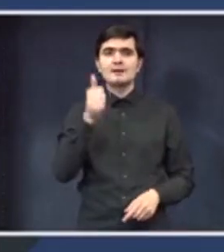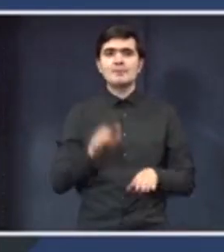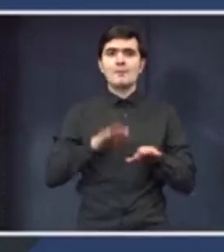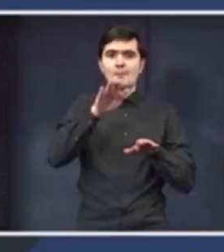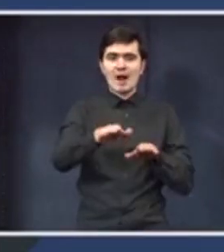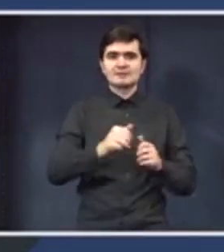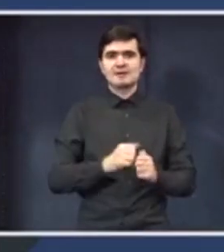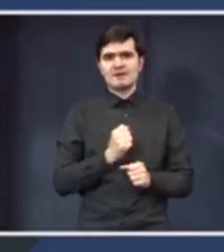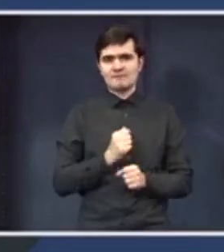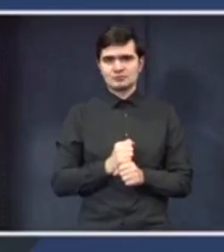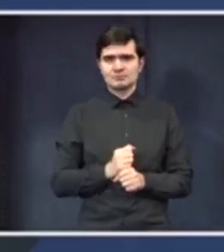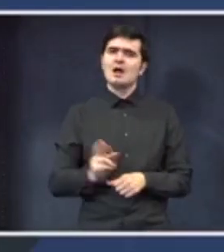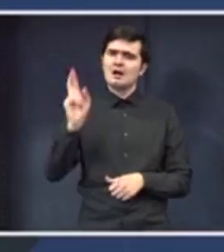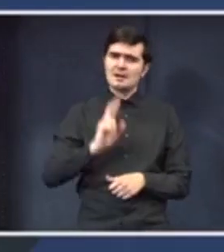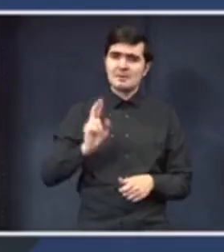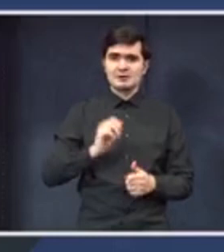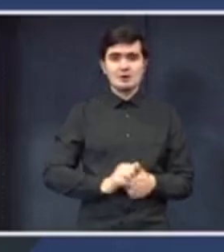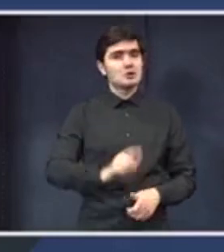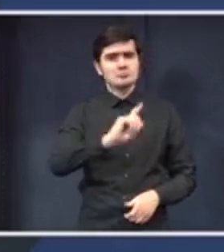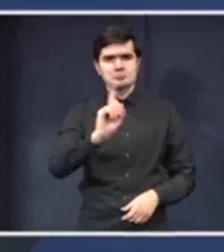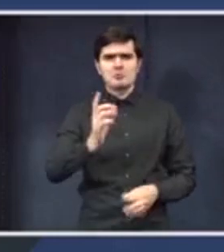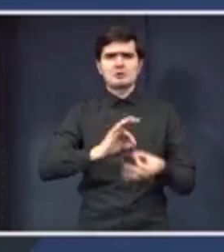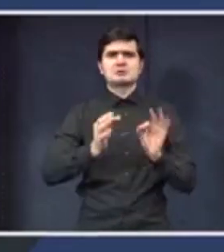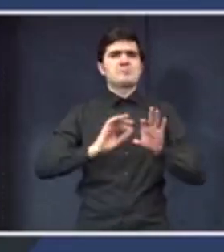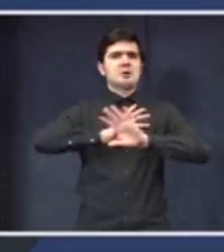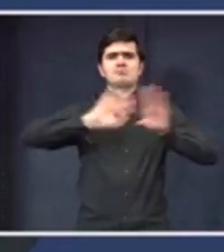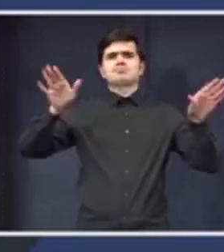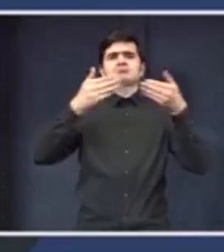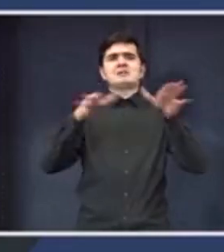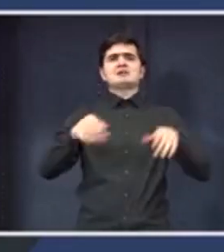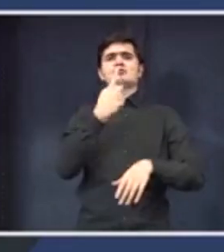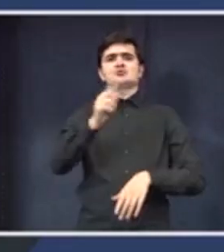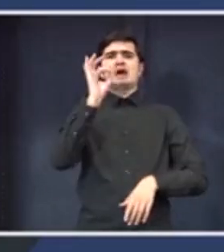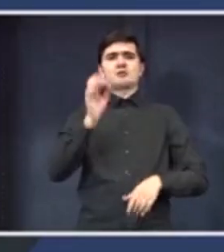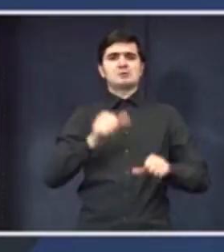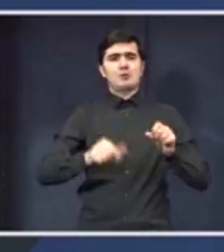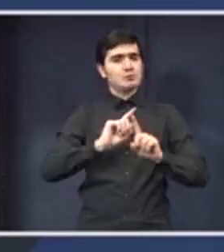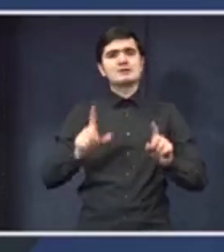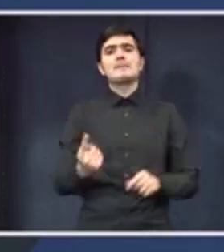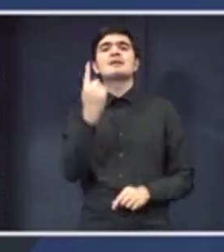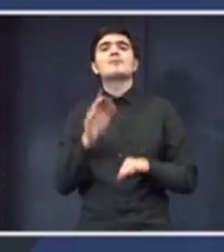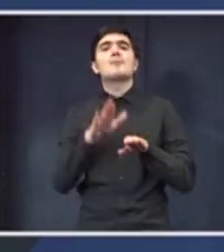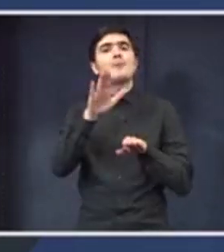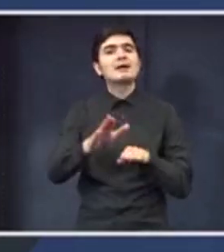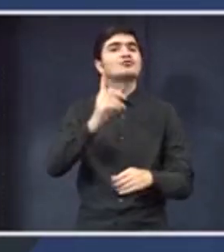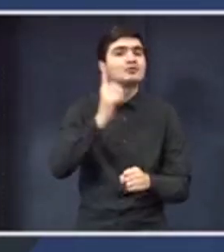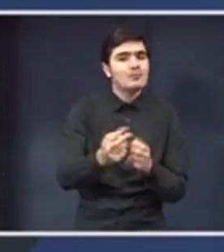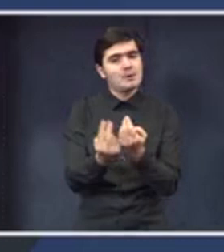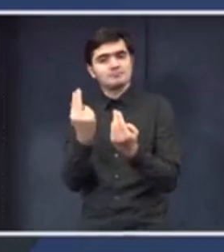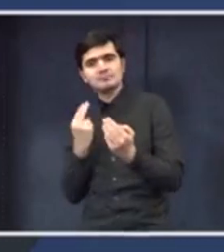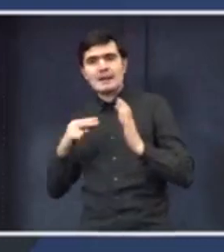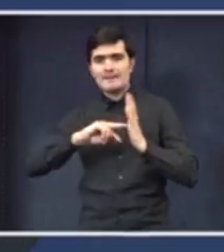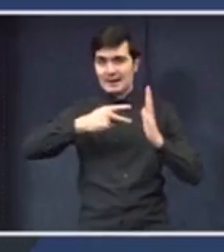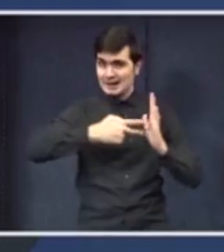văd. Repet, nu înseamnă o deschidere 100%, dar este primul pas și trebuie pregătit. De